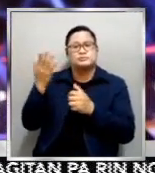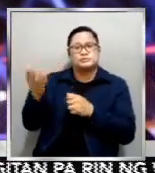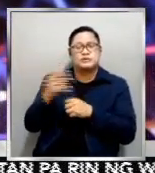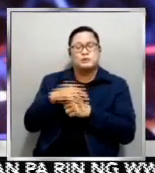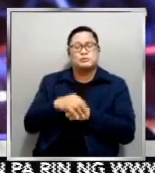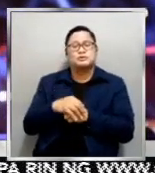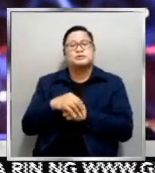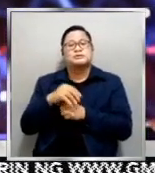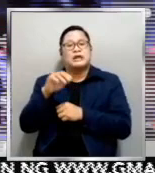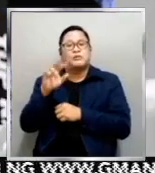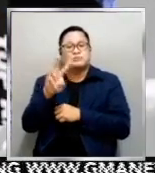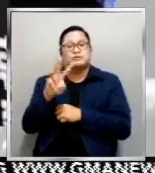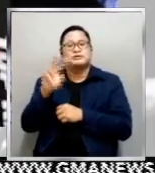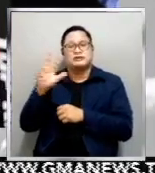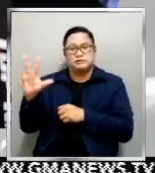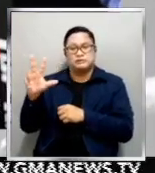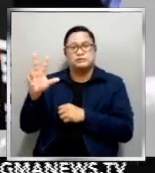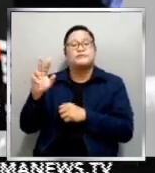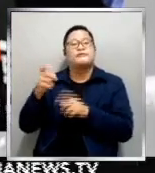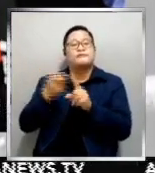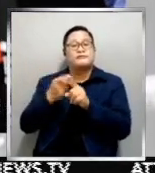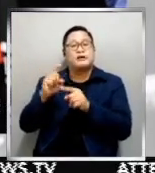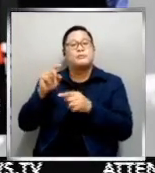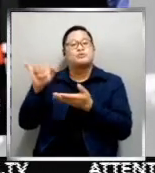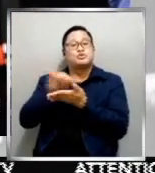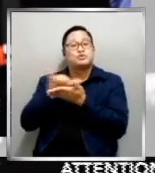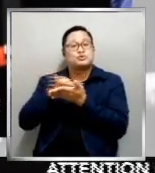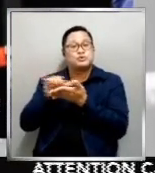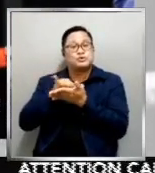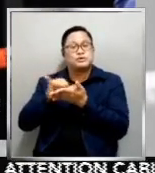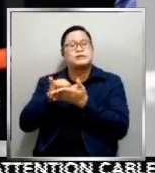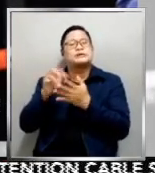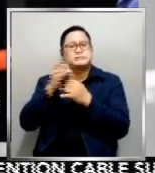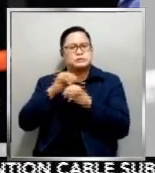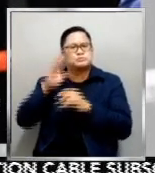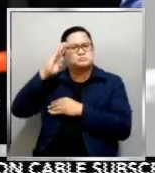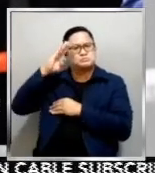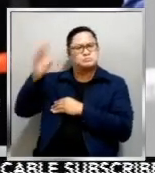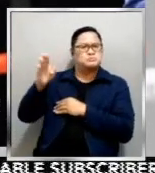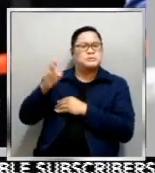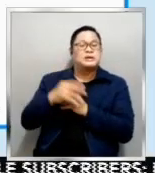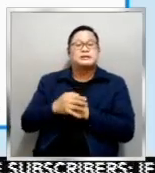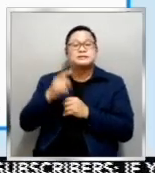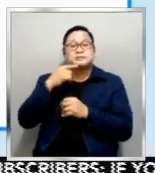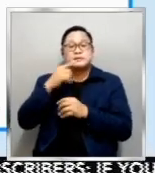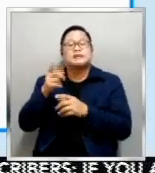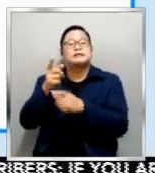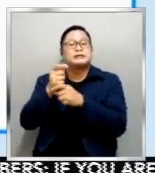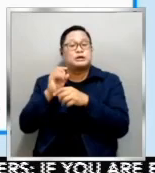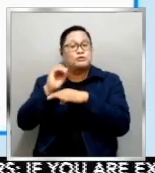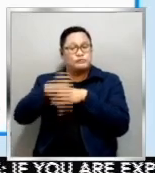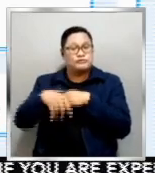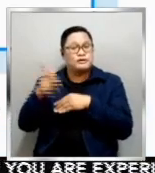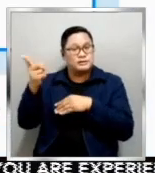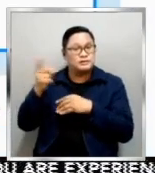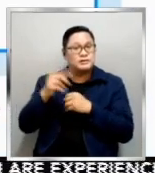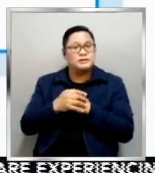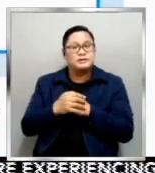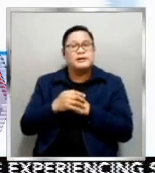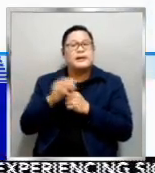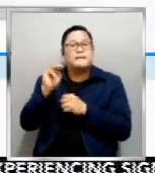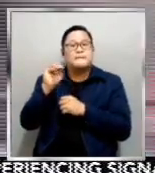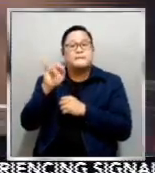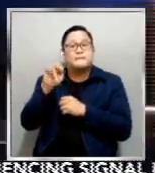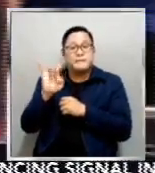tubong Brooklyn, New York. Kabilang sa mga sumaludo sa binansagang The Takeover ang boxing greats na sina Mike Tyson at Manny